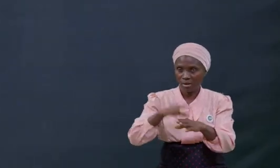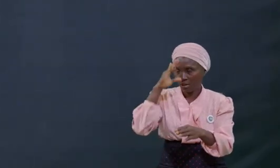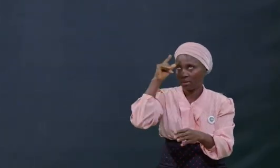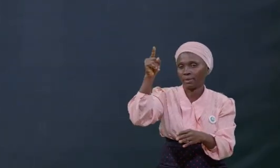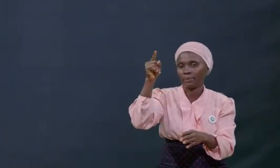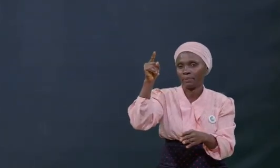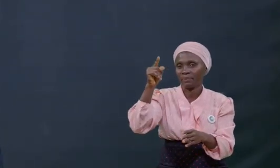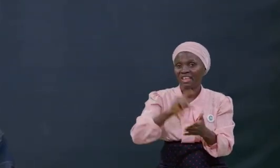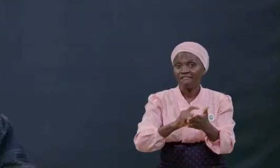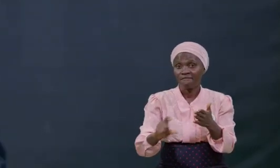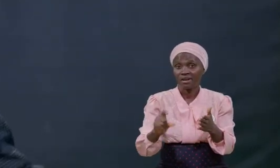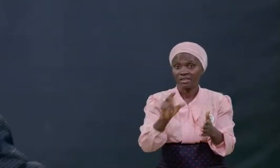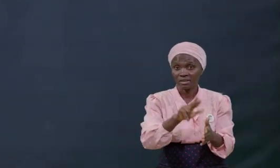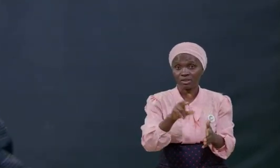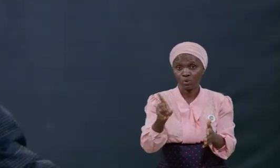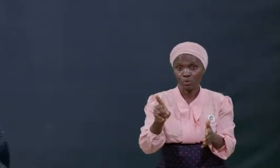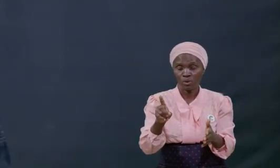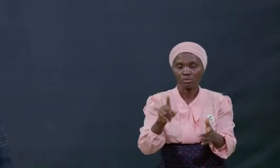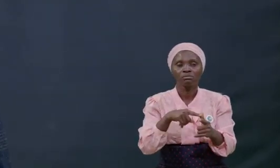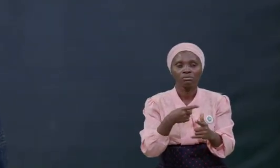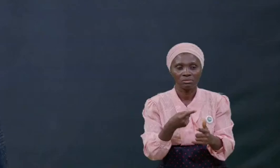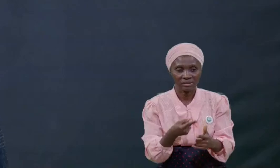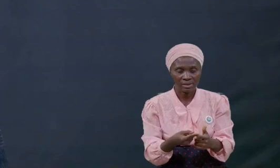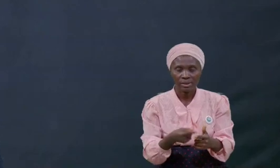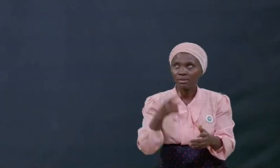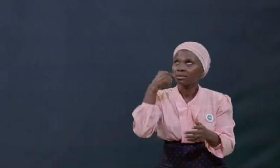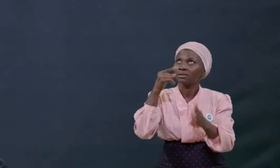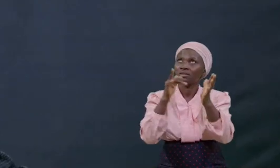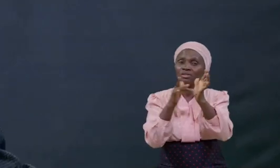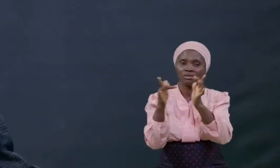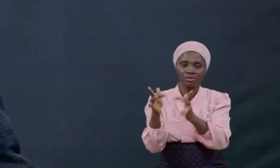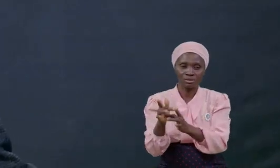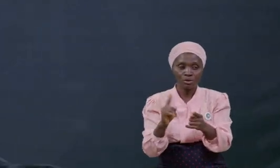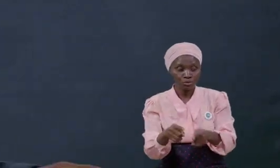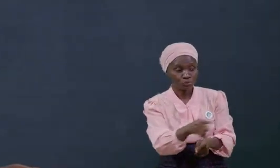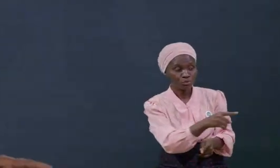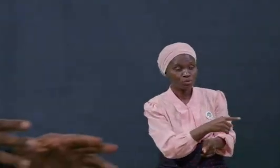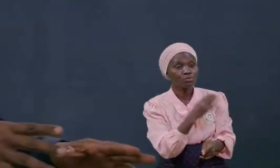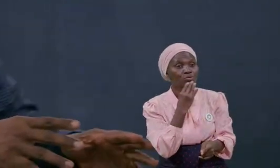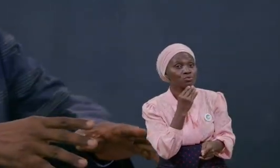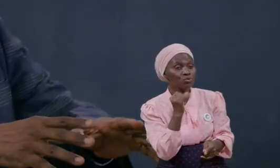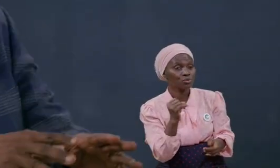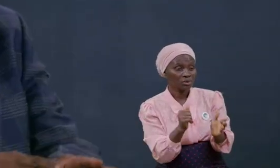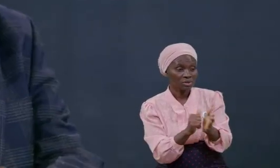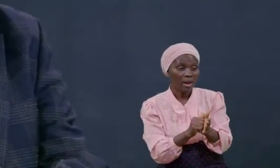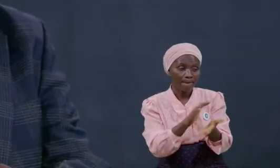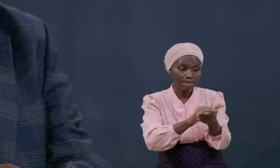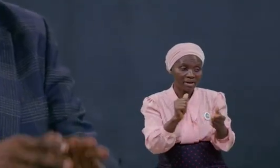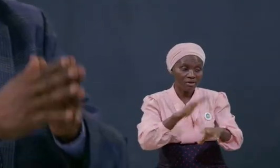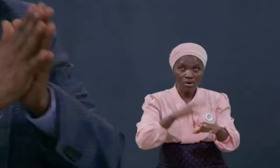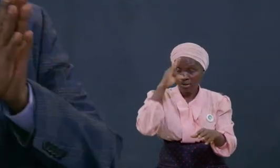Verset 31. Et il dit aux Juifs qui avaient cru en lui, si vous